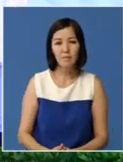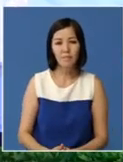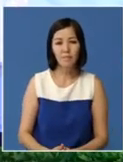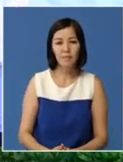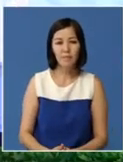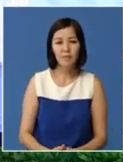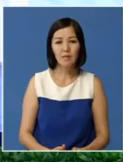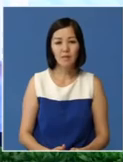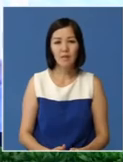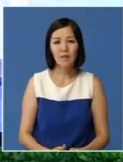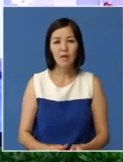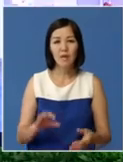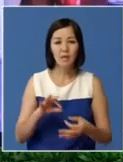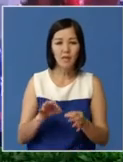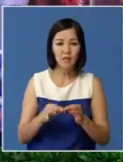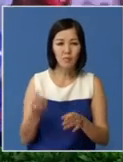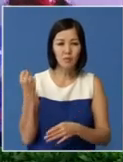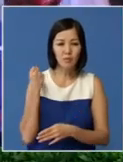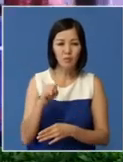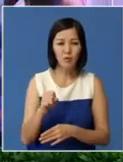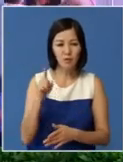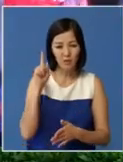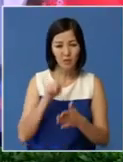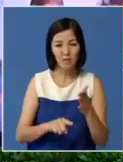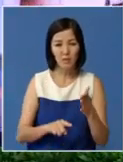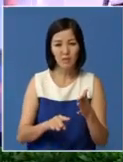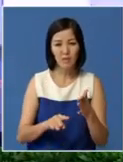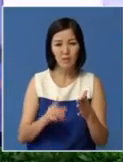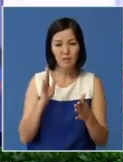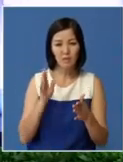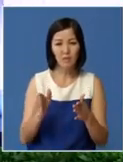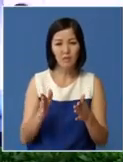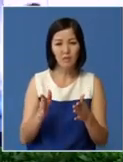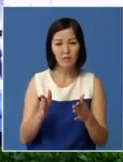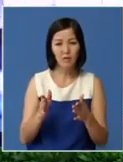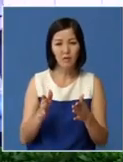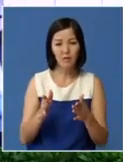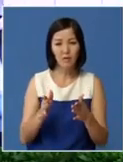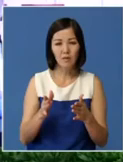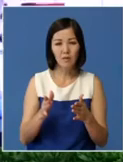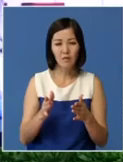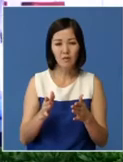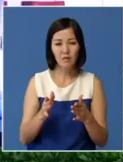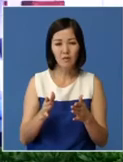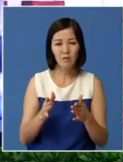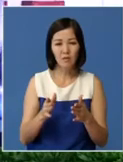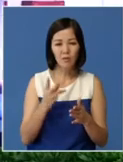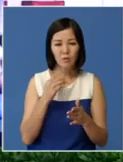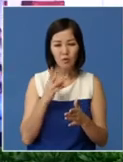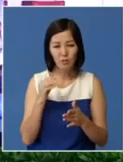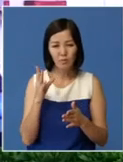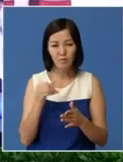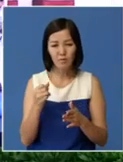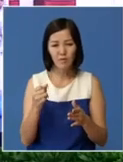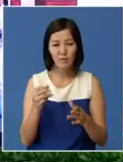чемпиондары, олимпиада чемпиондары шығатынына мен кәдімгі сенемін. Атап айтатын болсақ, біздің Ермахан ағамыз сияқты, Жақсылық ағамыз сияқты спортсмендер